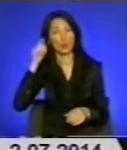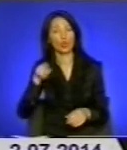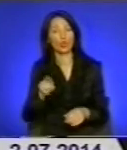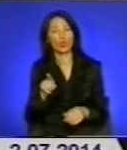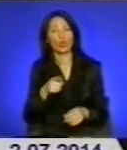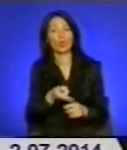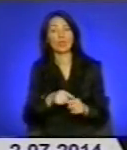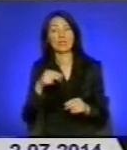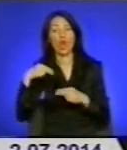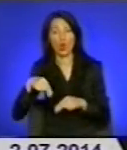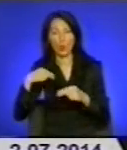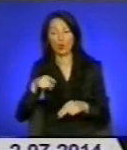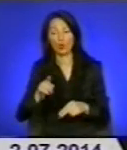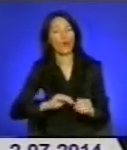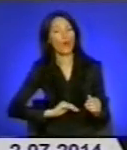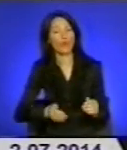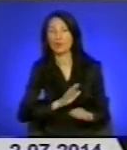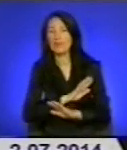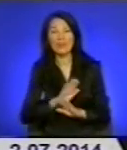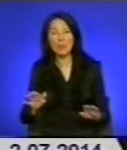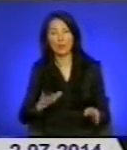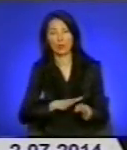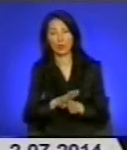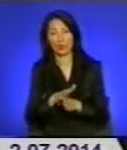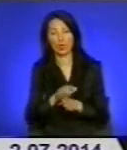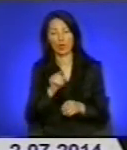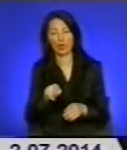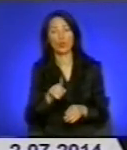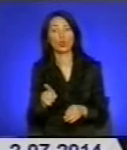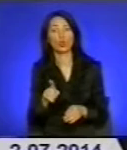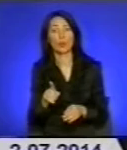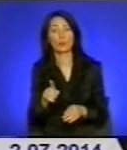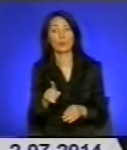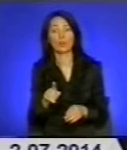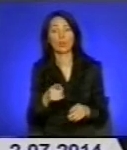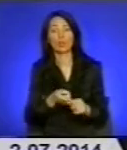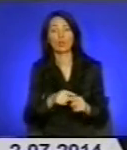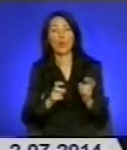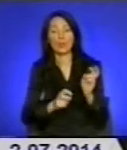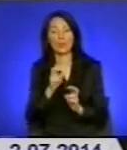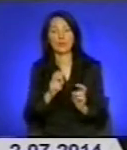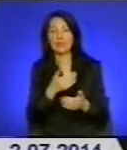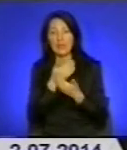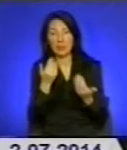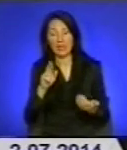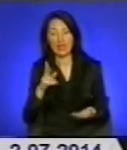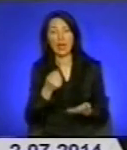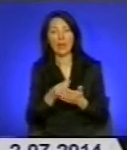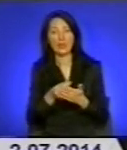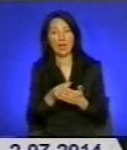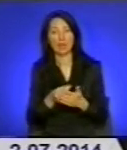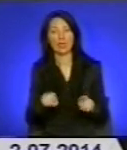Дані роботи тою фірмою не будуть виконуватись оскільки в на даному підприємстві відсутня як матеріально